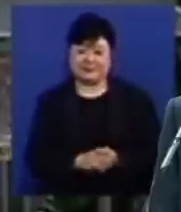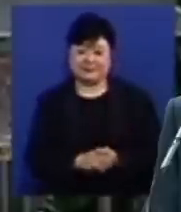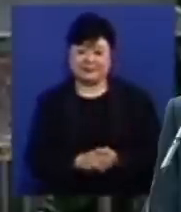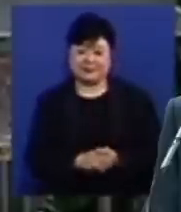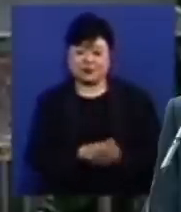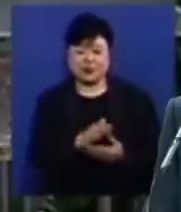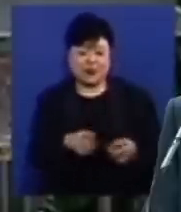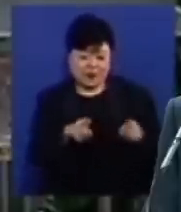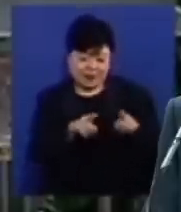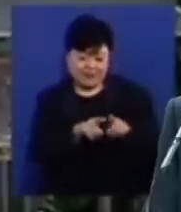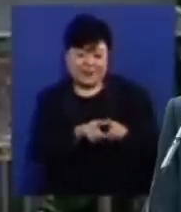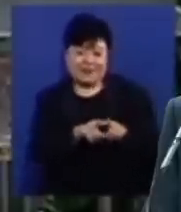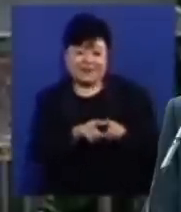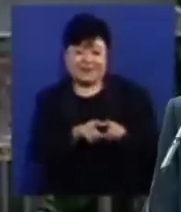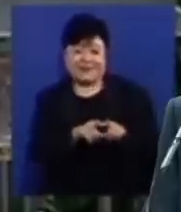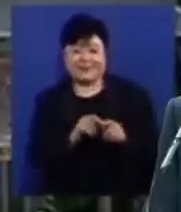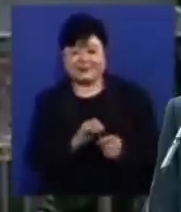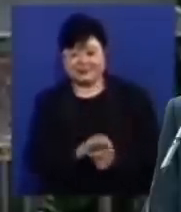우리와